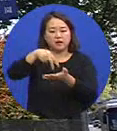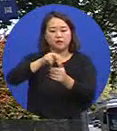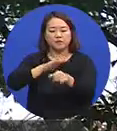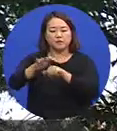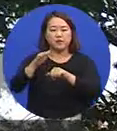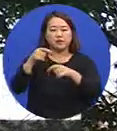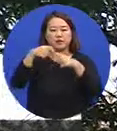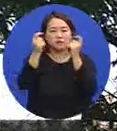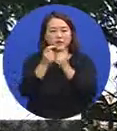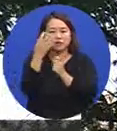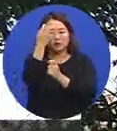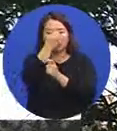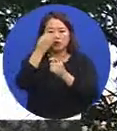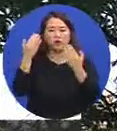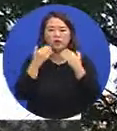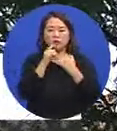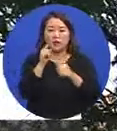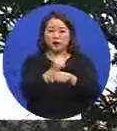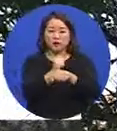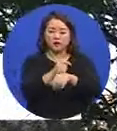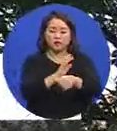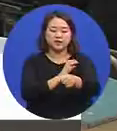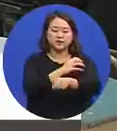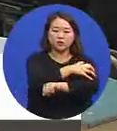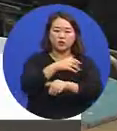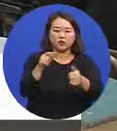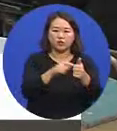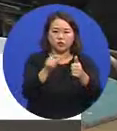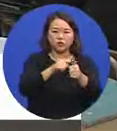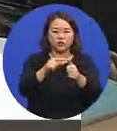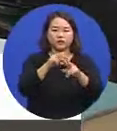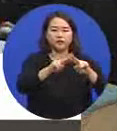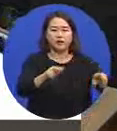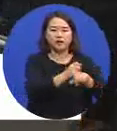특권교육을 폐지하고 민주시민교육을 강화하겠다고 밝혔습니다.